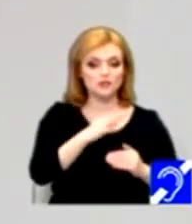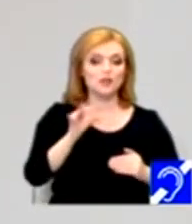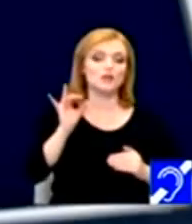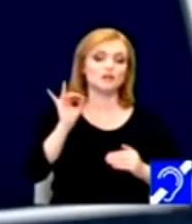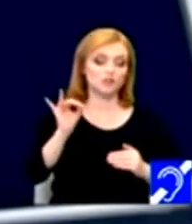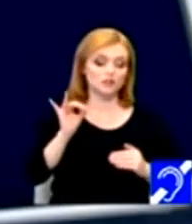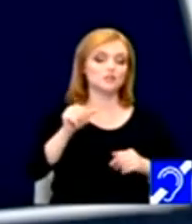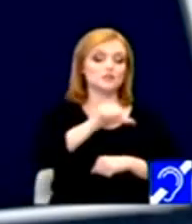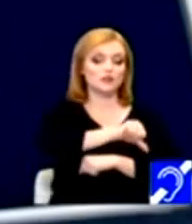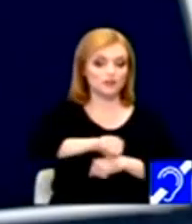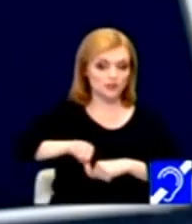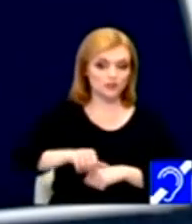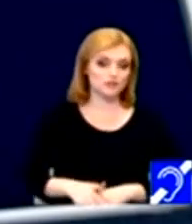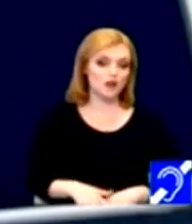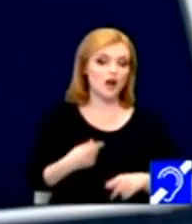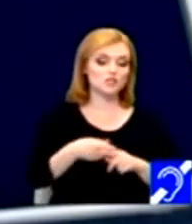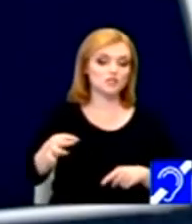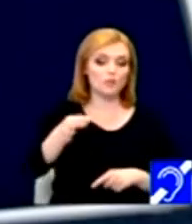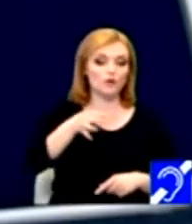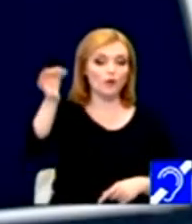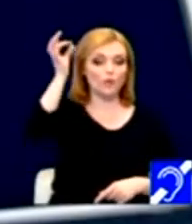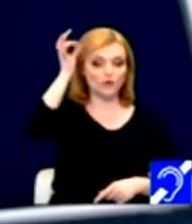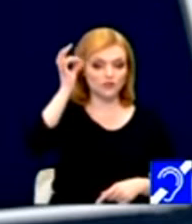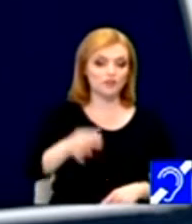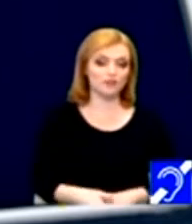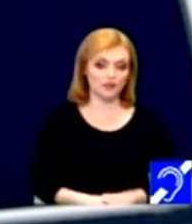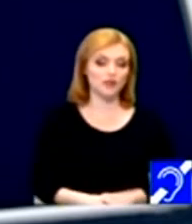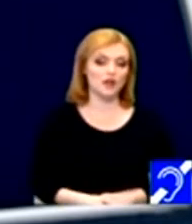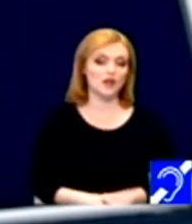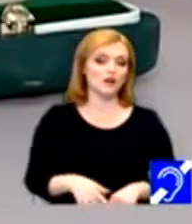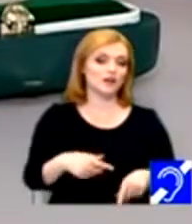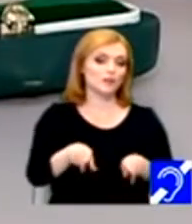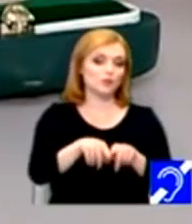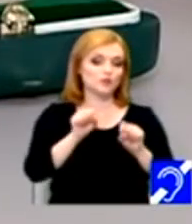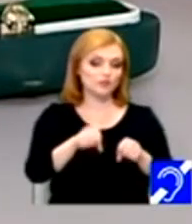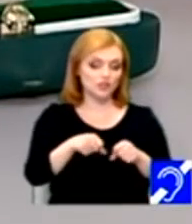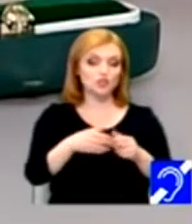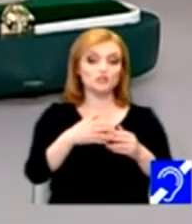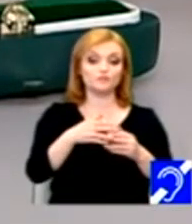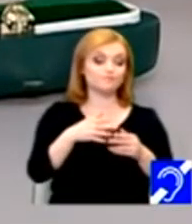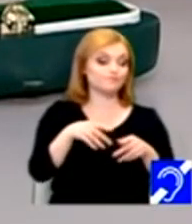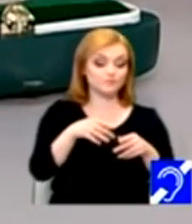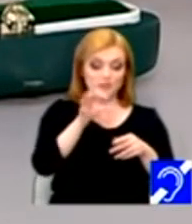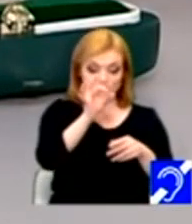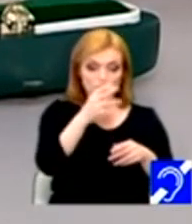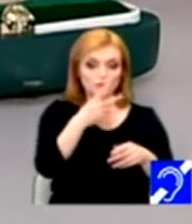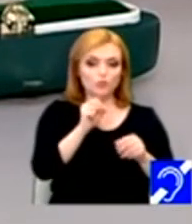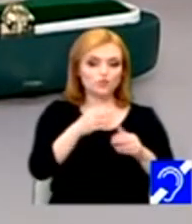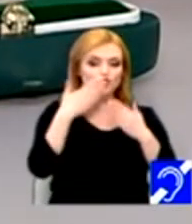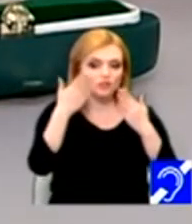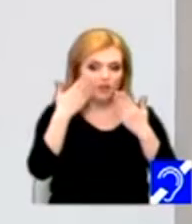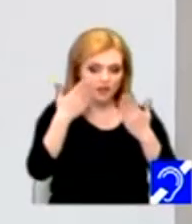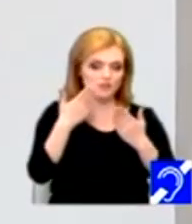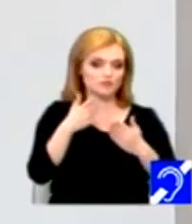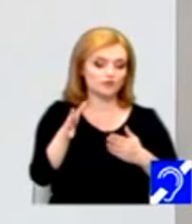hotarele țării. Aceste monede comemorative sunt asemeni unor cronici care pot fi citite și admirate datorită încărcăturii valoroase pe care o